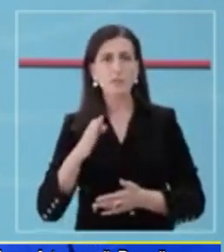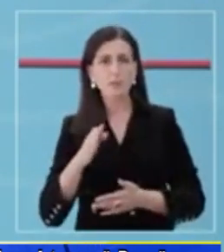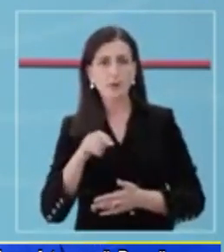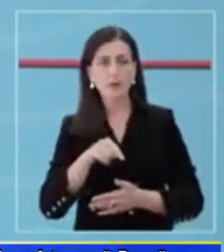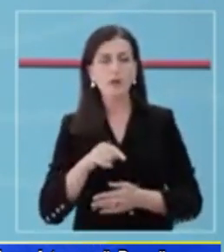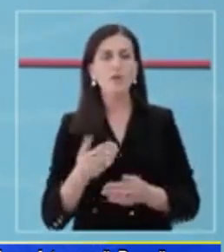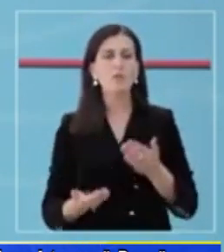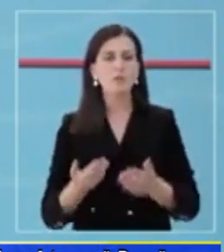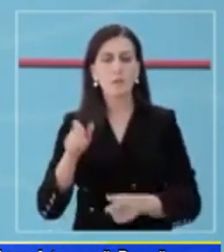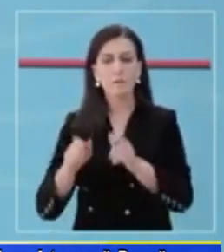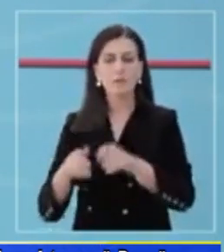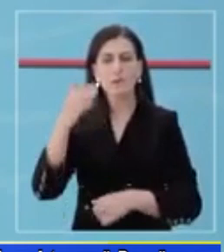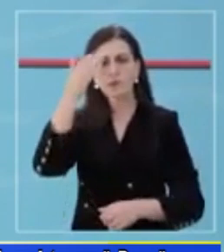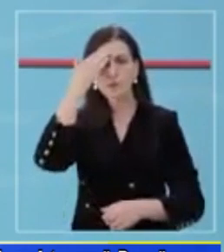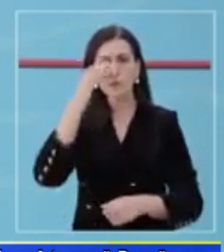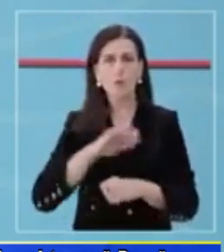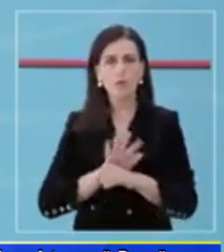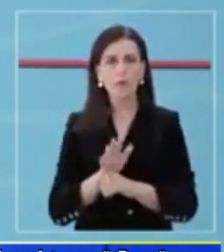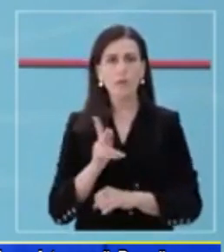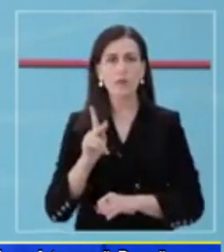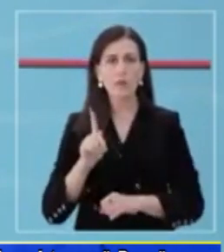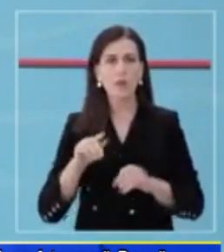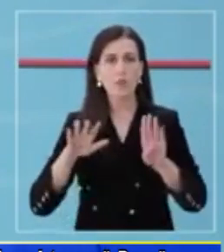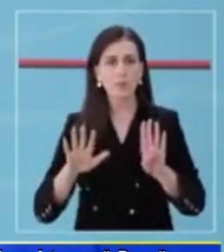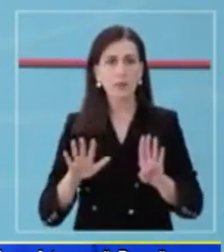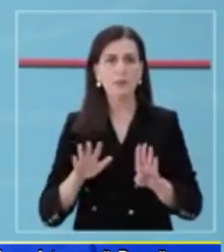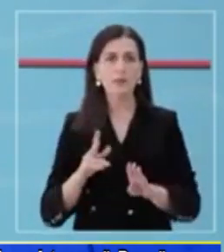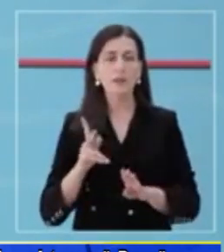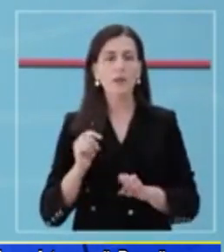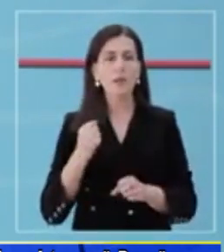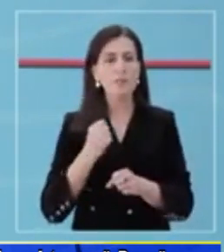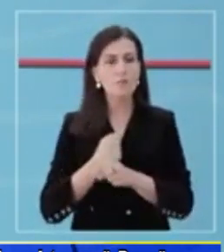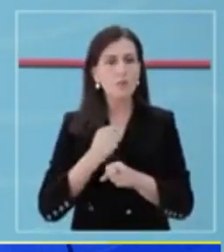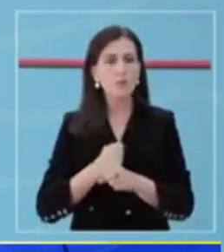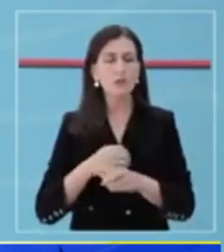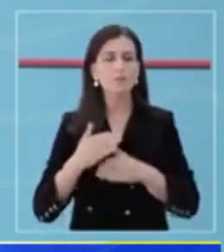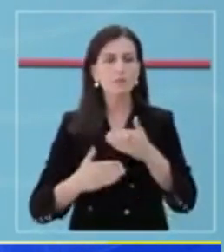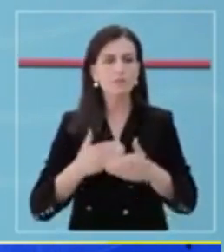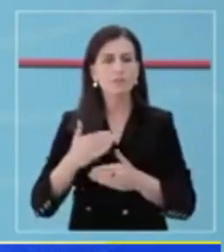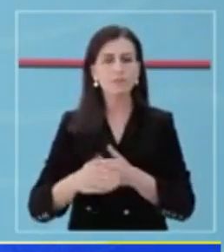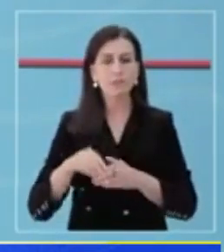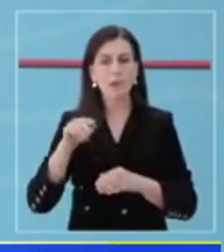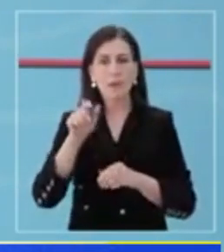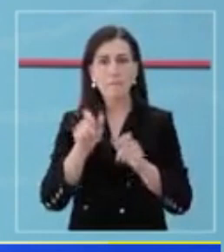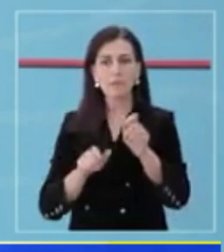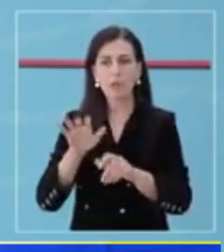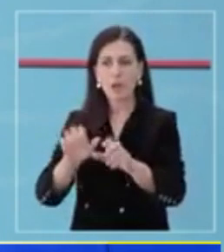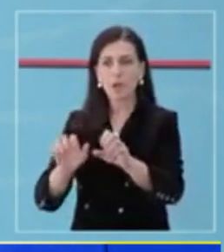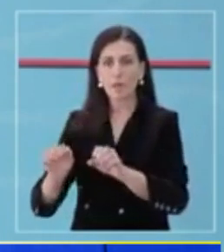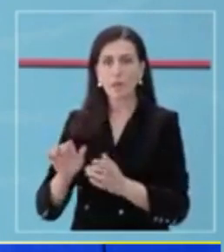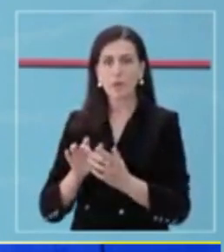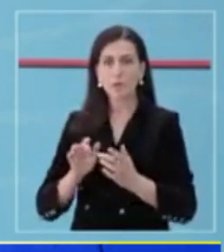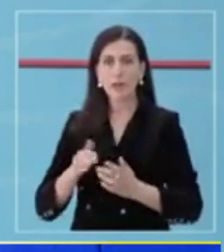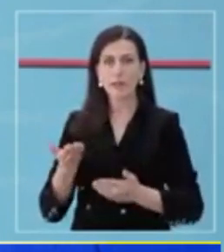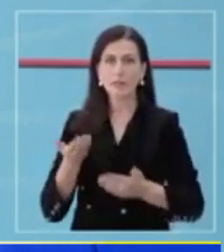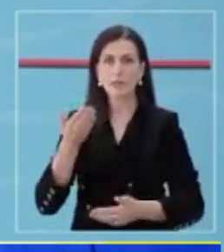Shëndetit Publik për të dyshuar të prekur me COVID-19 dhe njëkohësisht vazhdon puna intensive epidemiologëve në teren për